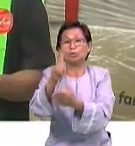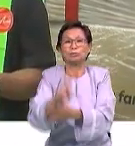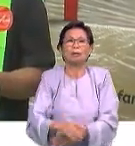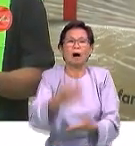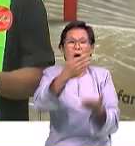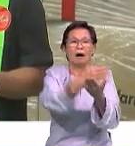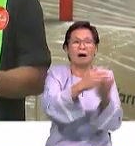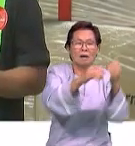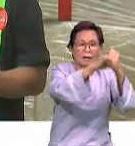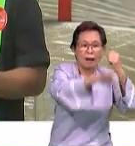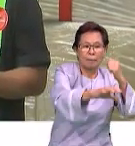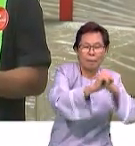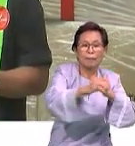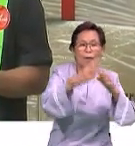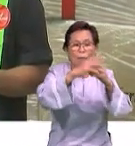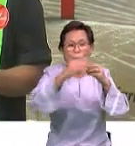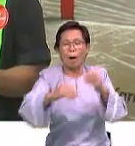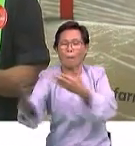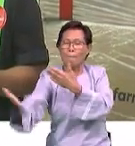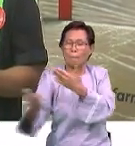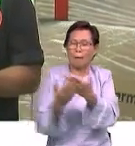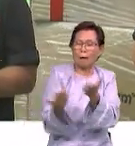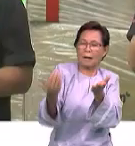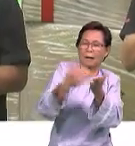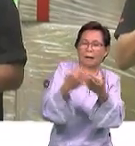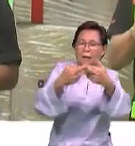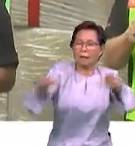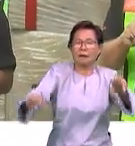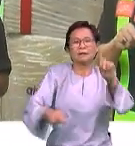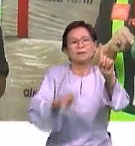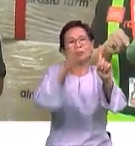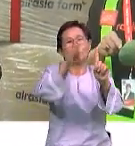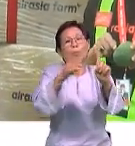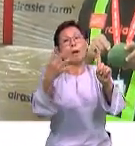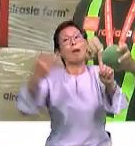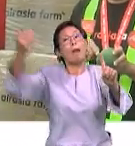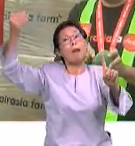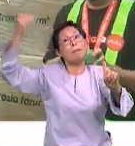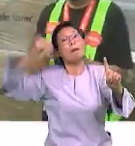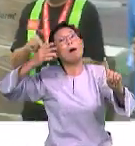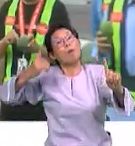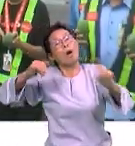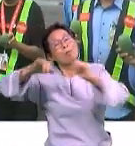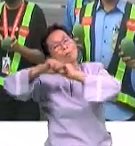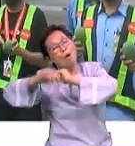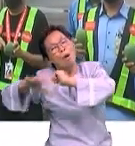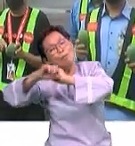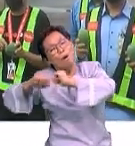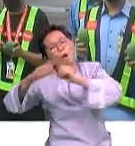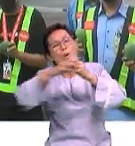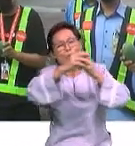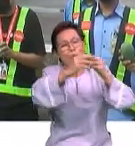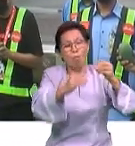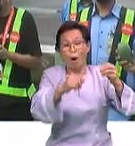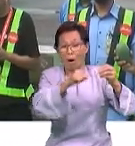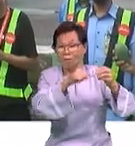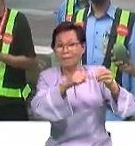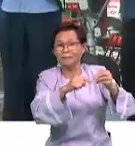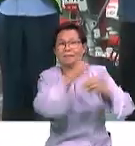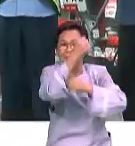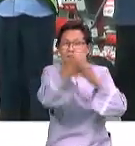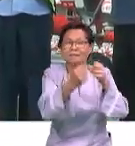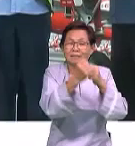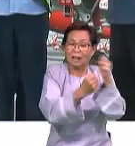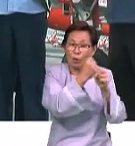sebahagian kempen harum manis kembali lagi yang dilancarkan 1 April lepas bertujuan mempromosi harum manis. Tahun ini